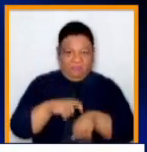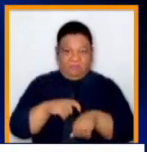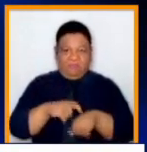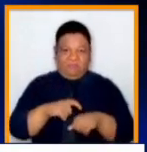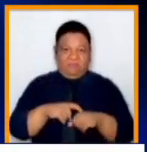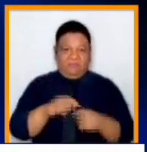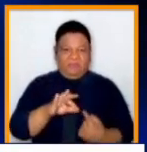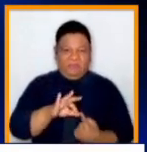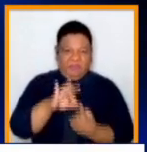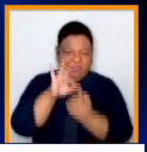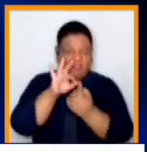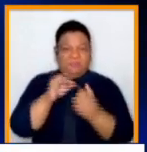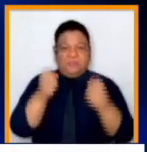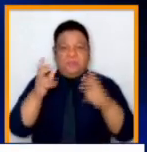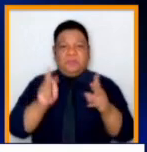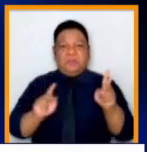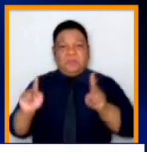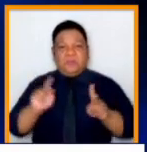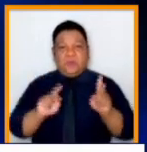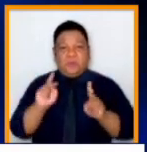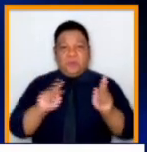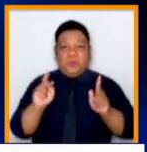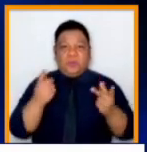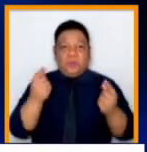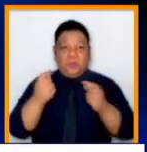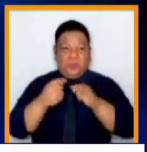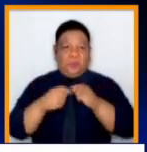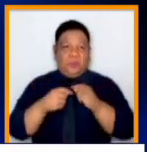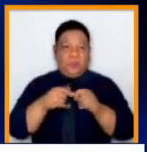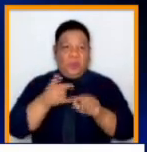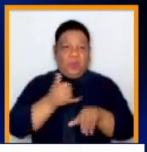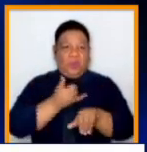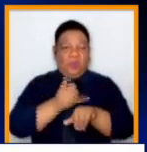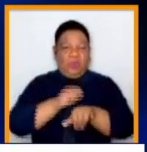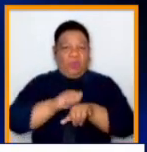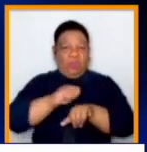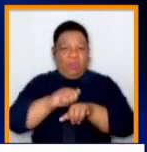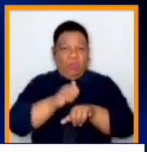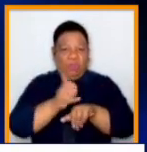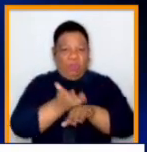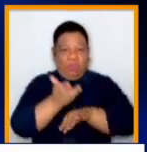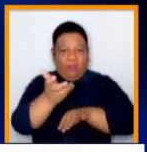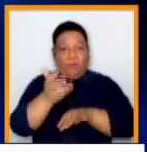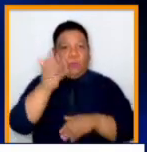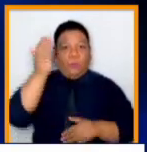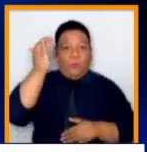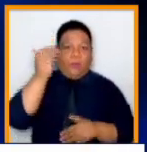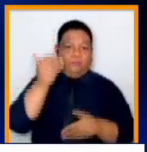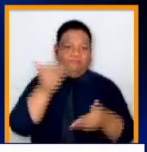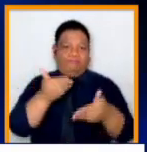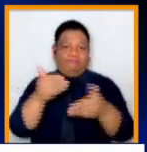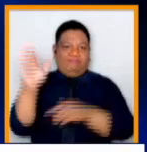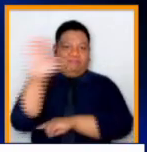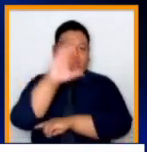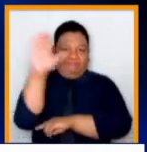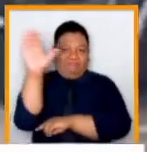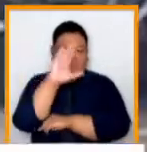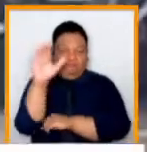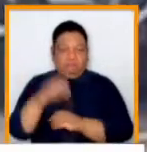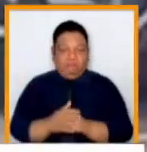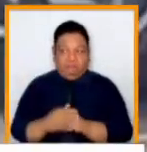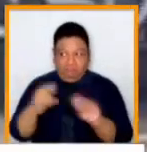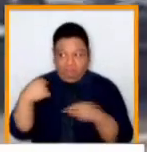maraming mga manluloko dahil sa nalalapit na Kapaskuhan. So far, sir, inimbestigan pa namin